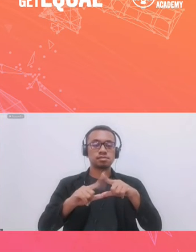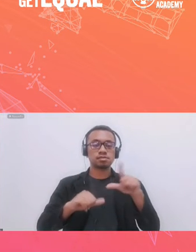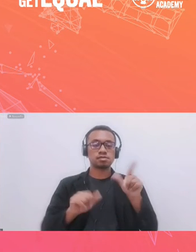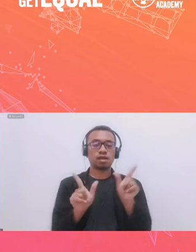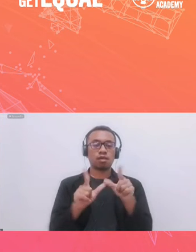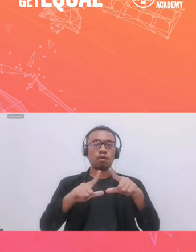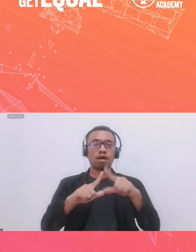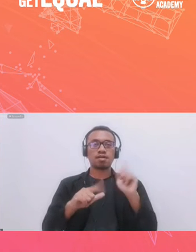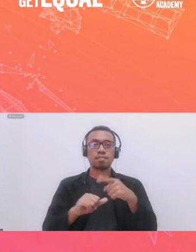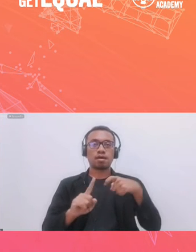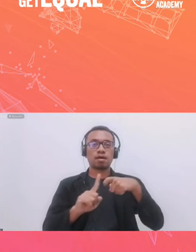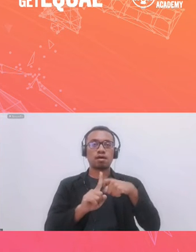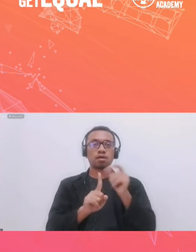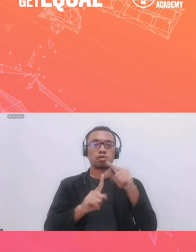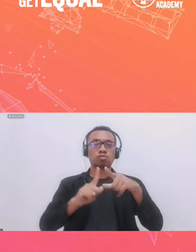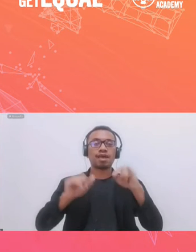dari Kutai Timur.